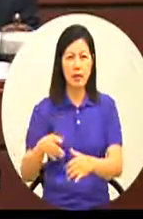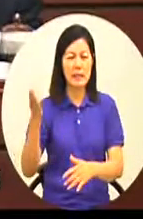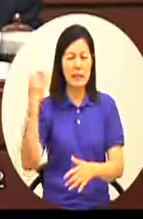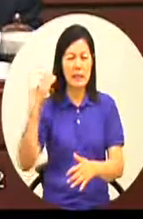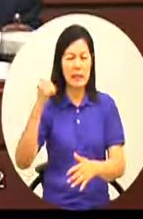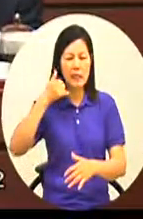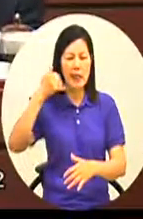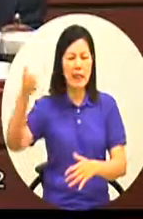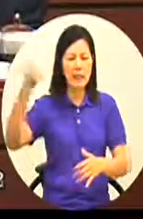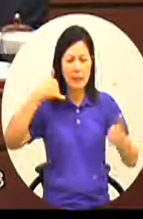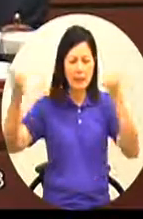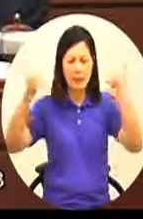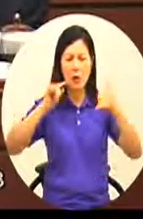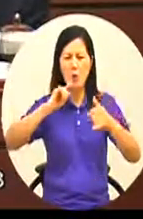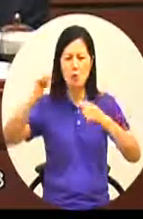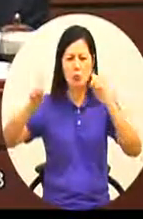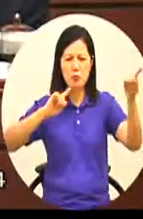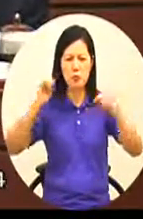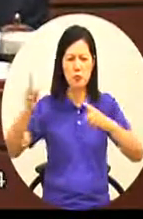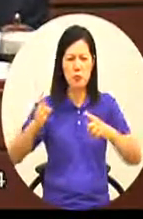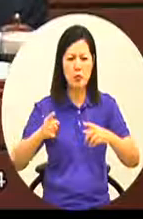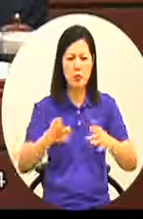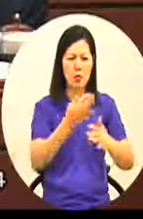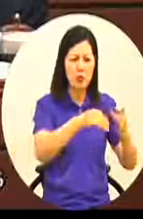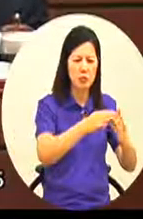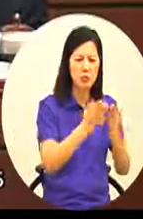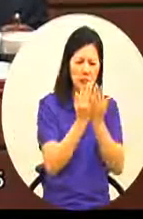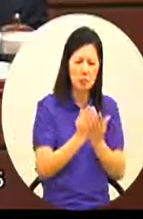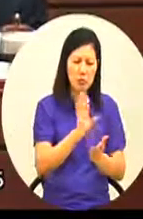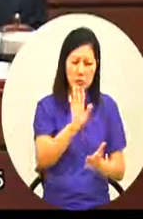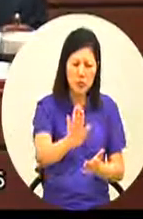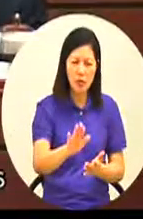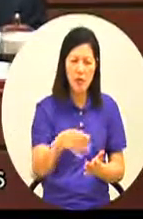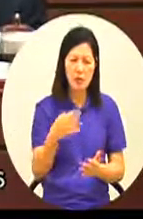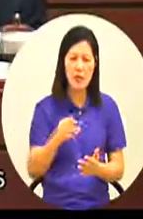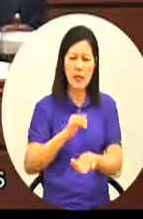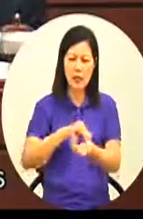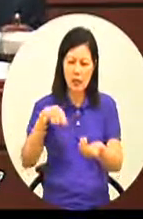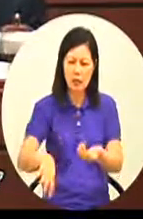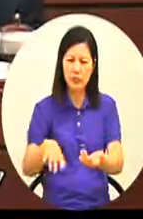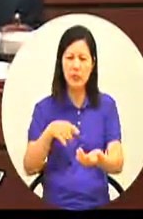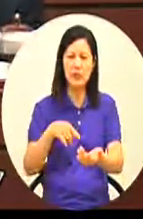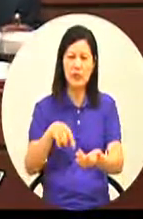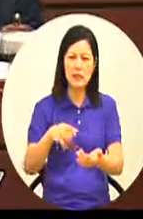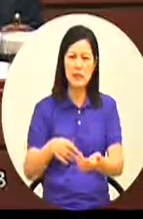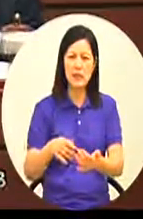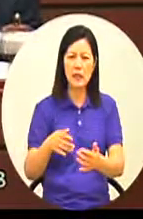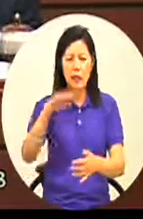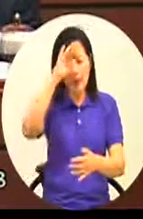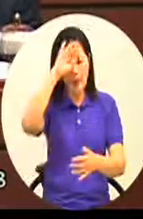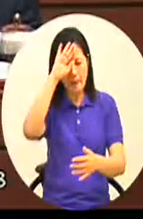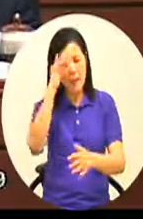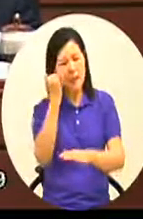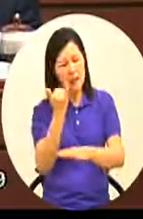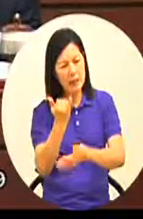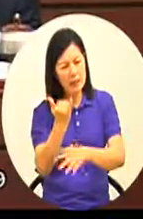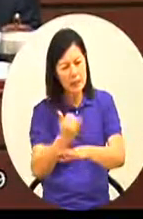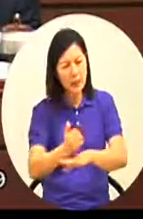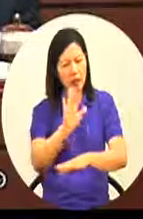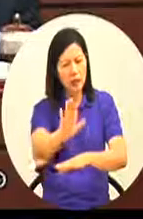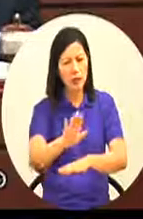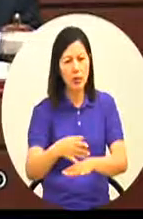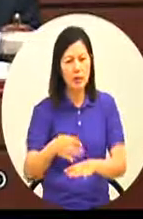诉，就是讲啊，伊也无插伊边啊，是毋是学校咧读册，囡仔咧读册，还是医生馆咧底下有这个病患啊？伊但